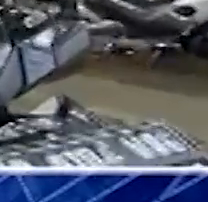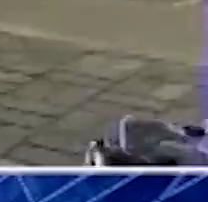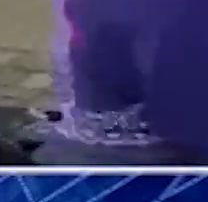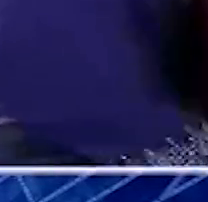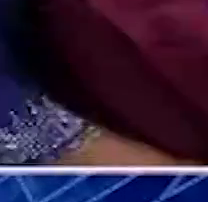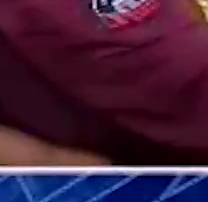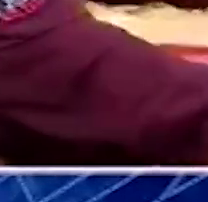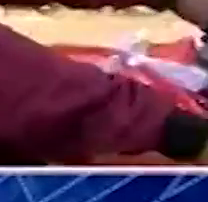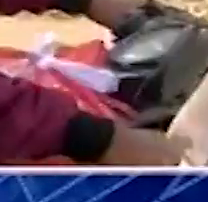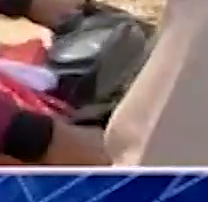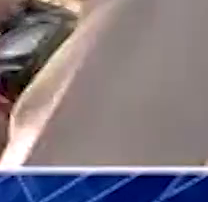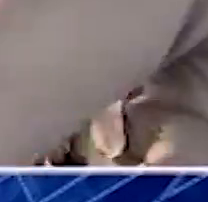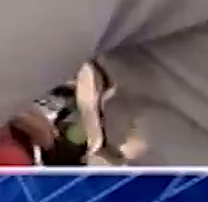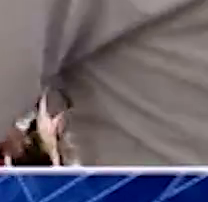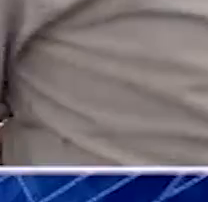Pol PP untuk melakukan